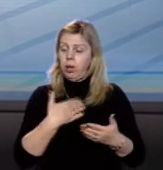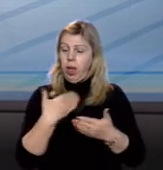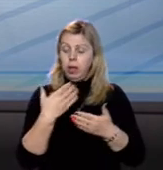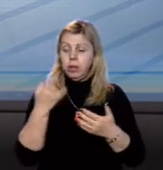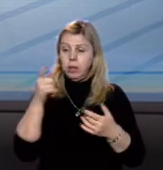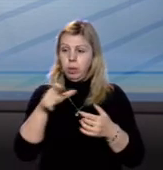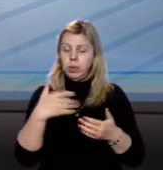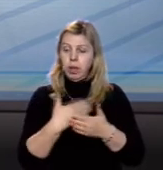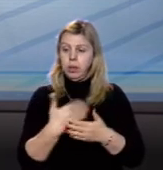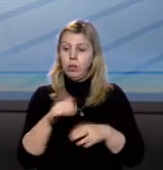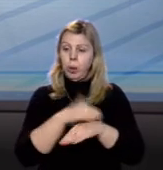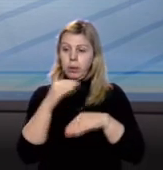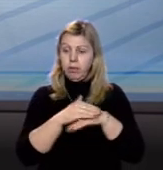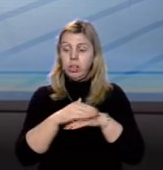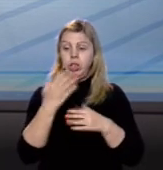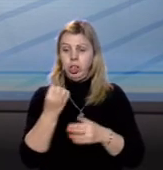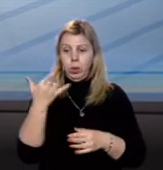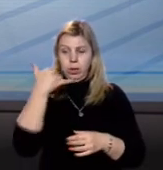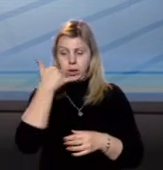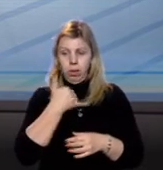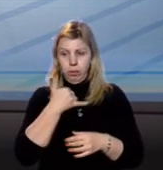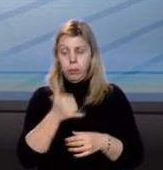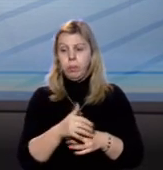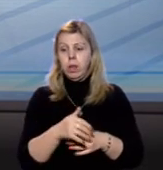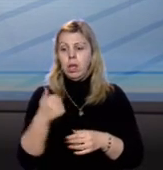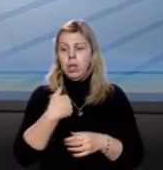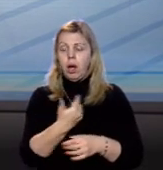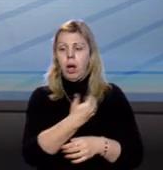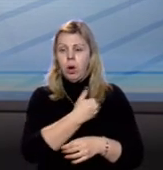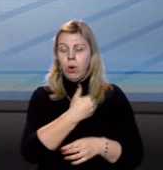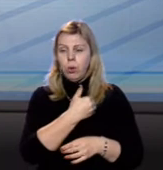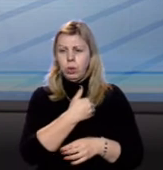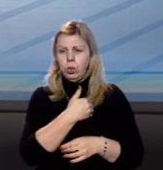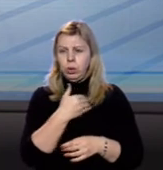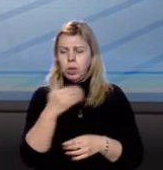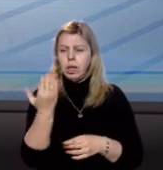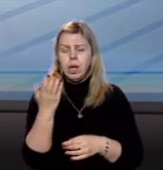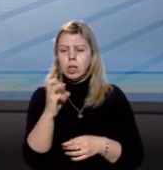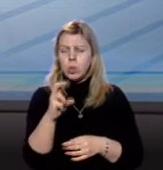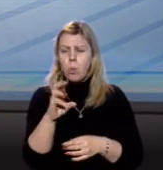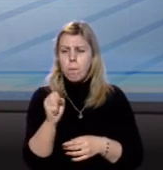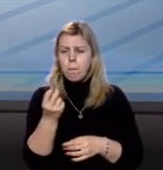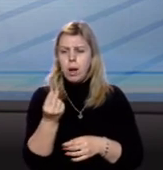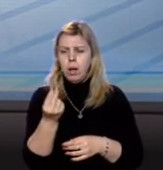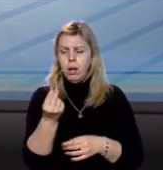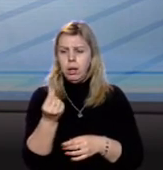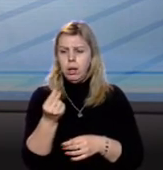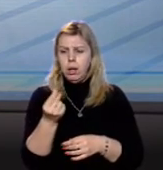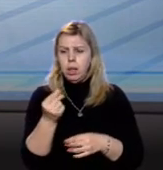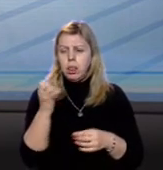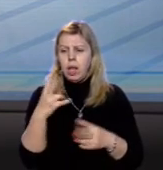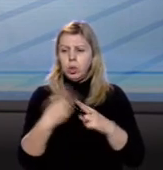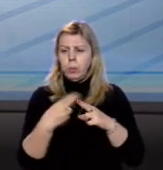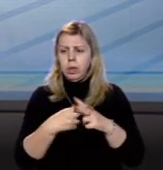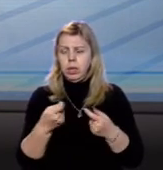активні. Добрий вечір, маємо ще один телефонний дзвінок. Так. Я хочу спросити, яку суму дають на